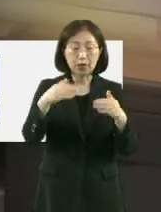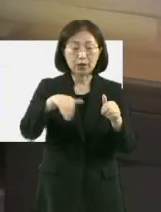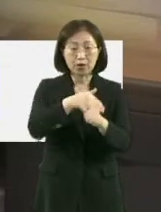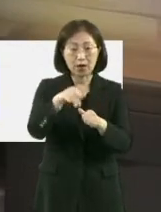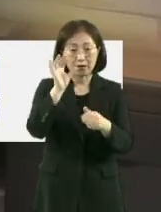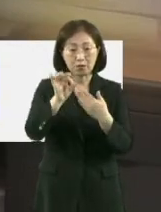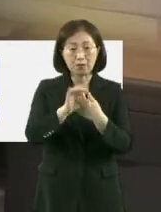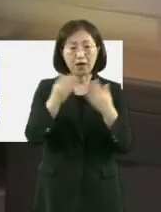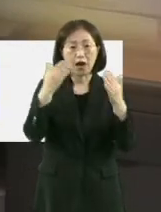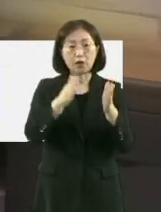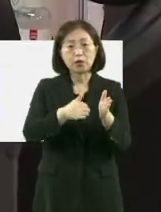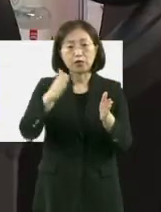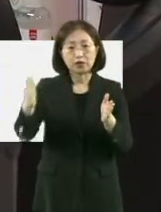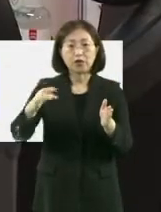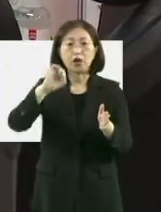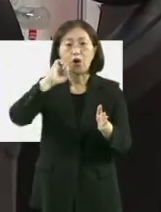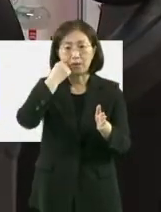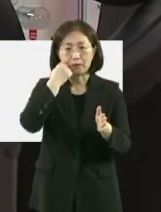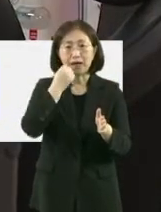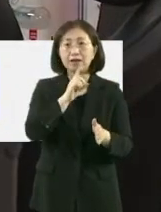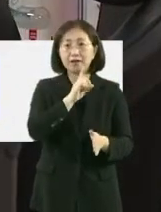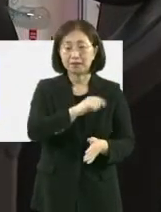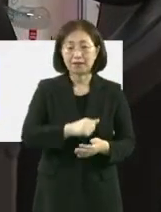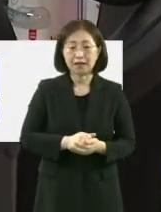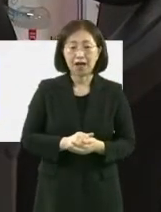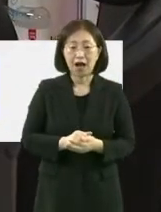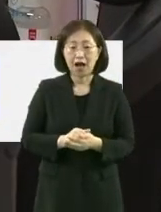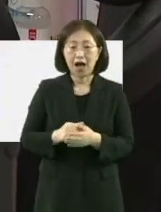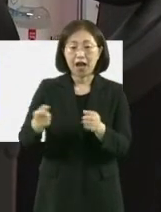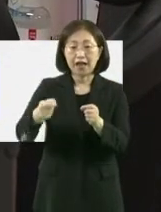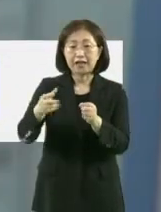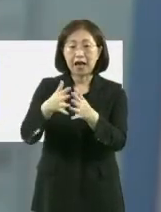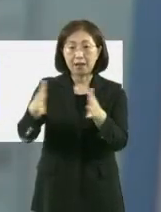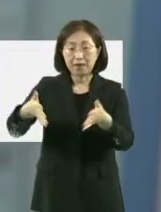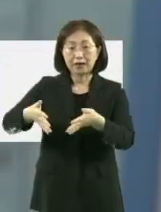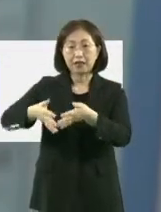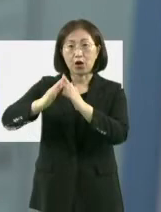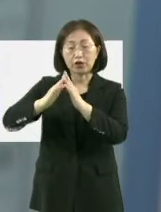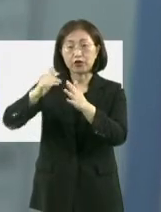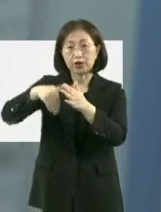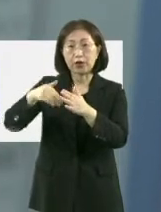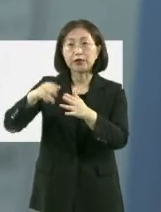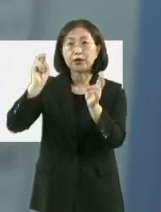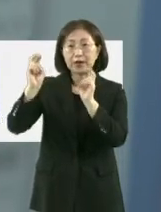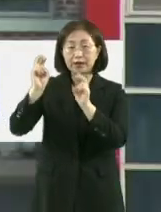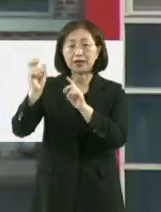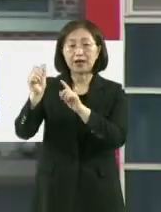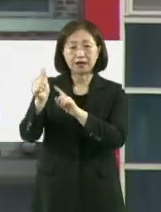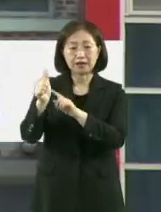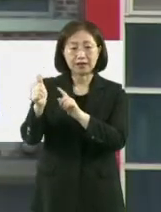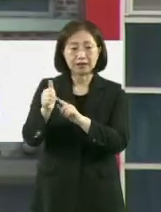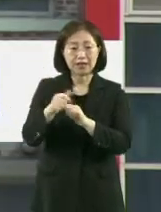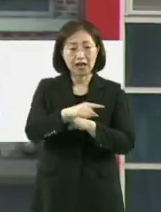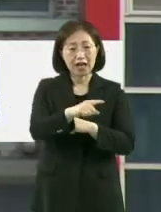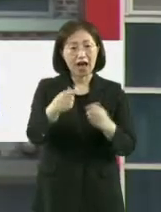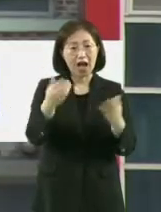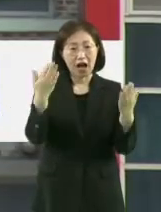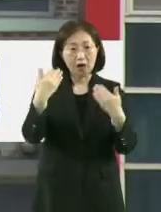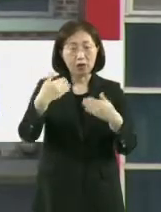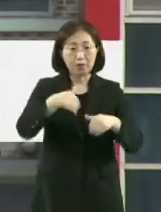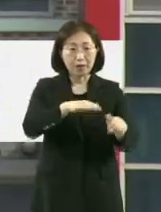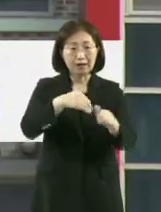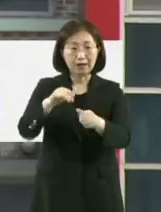학교 증축이 불가능하다는 입장인데 인근의 공동주택 건설 사업을 추진 중인 업체들의 한들초 학생 배치 요구에